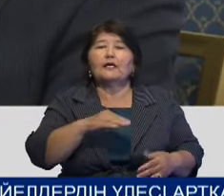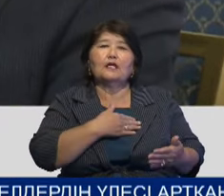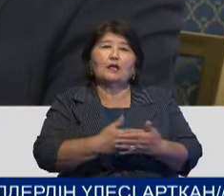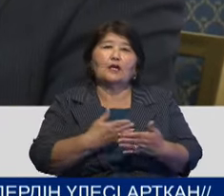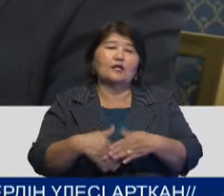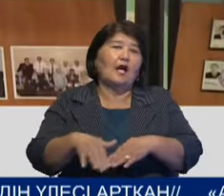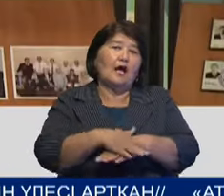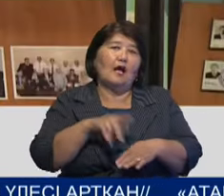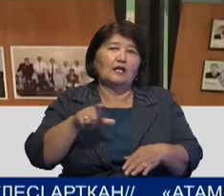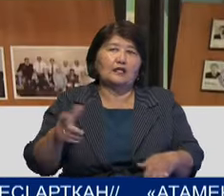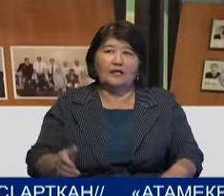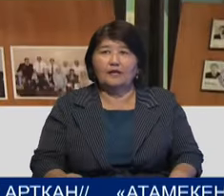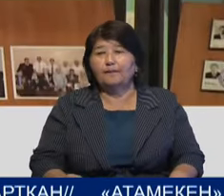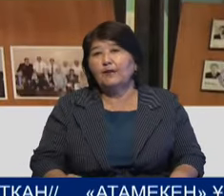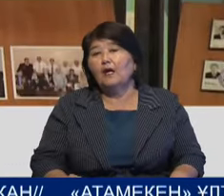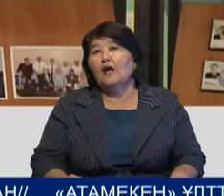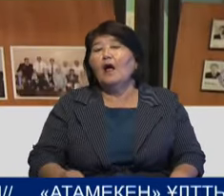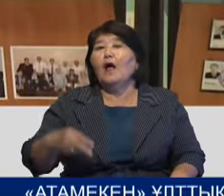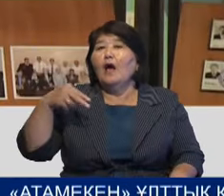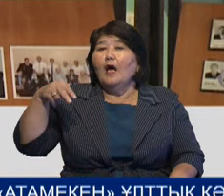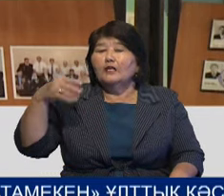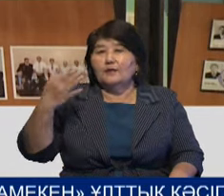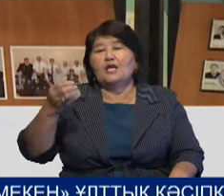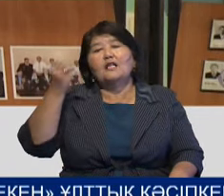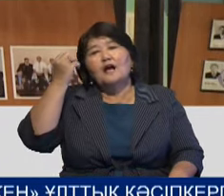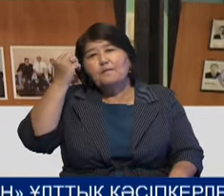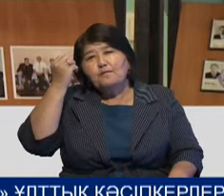қоғам қайраткері. Әдебиет жағынан, мәдениет жағынан өте